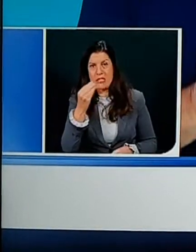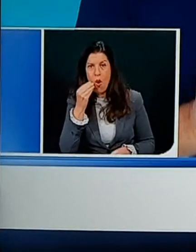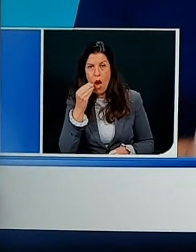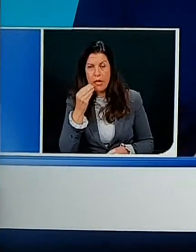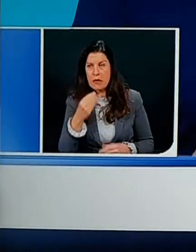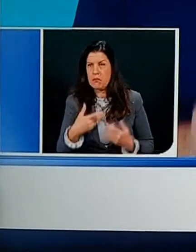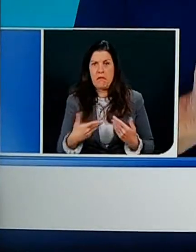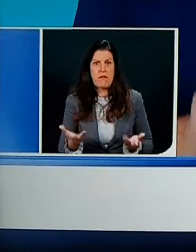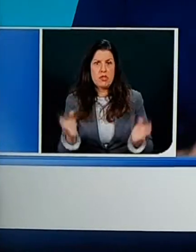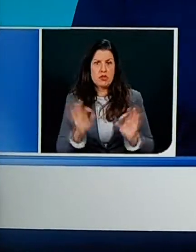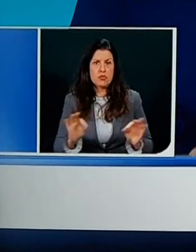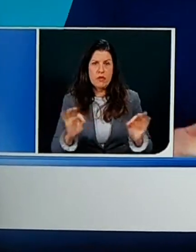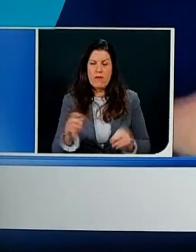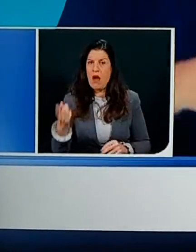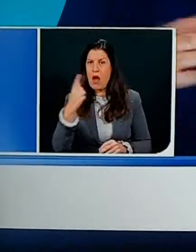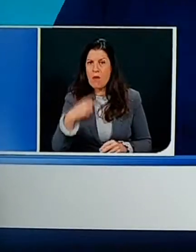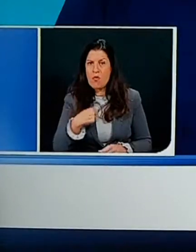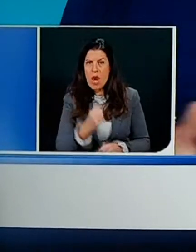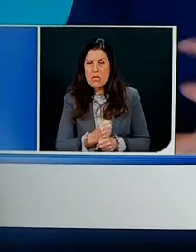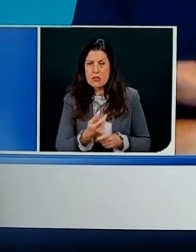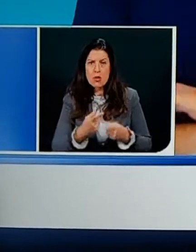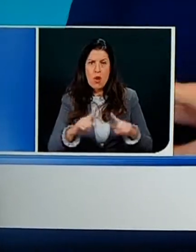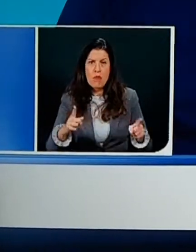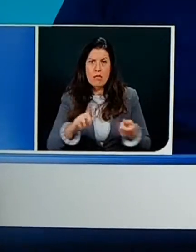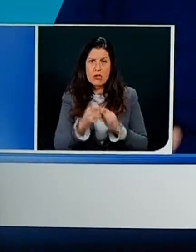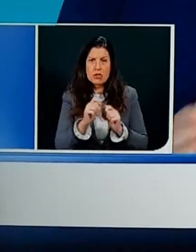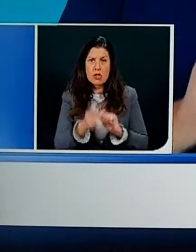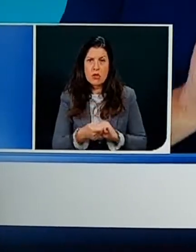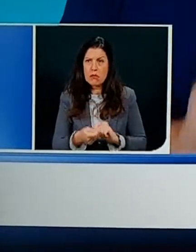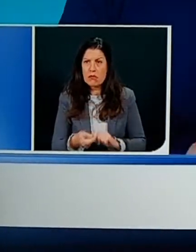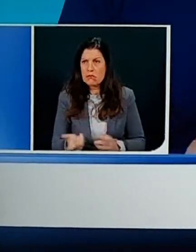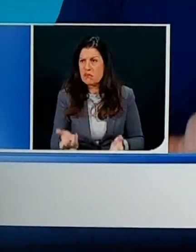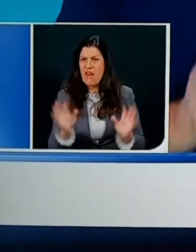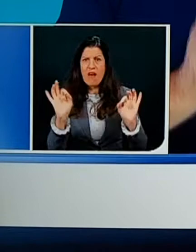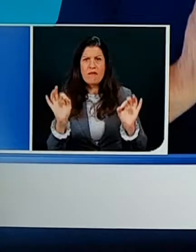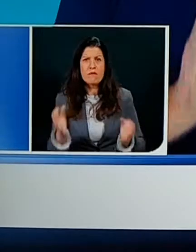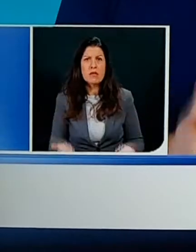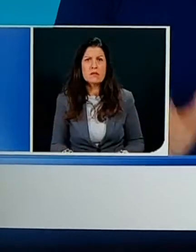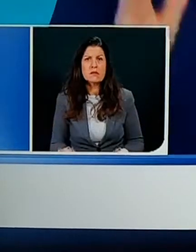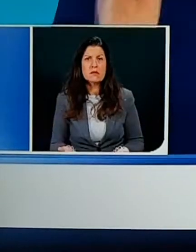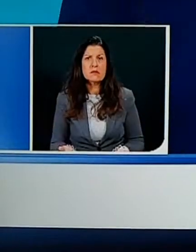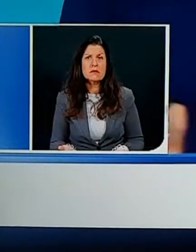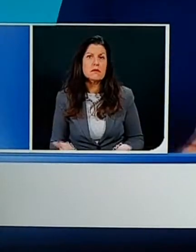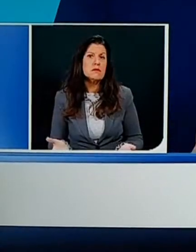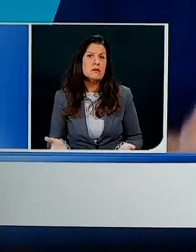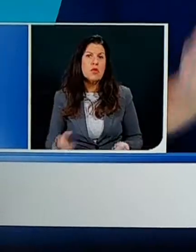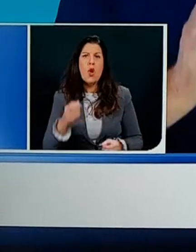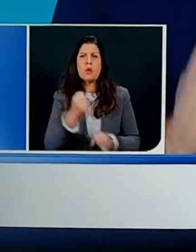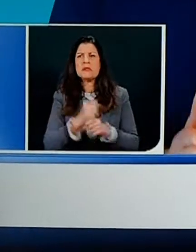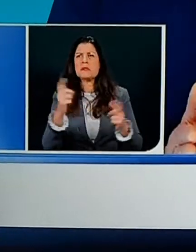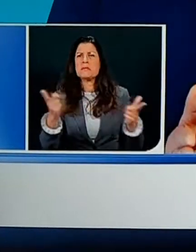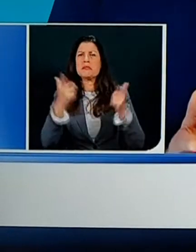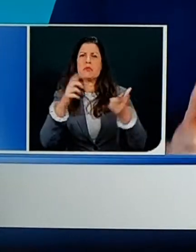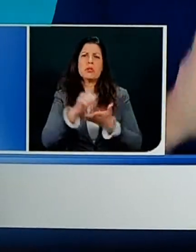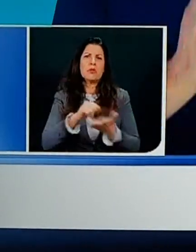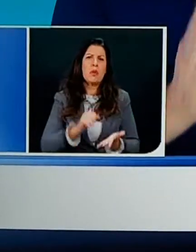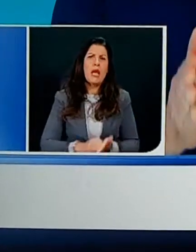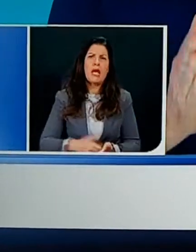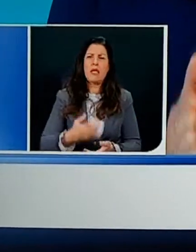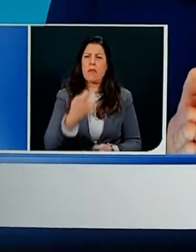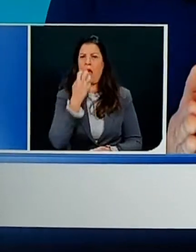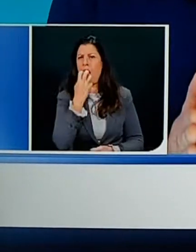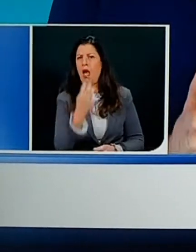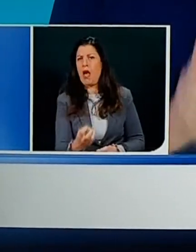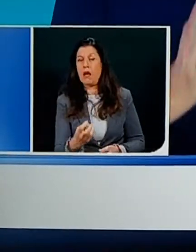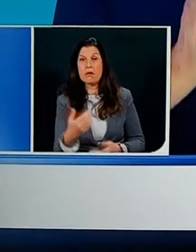כלום. סיפרו לנו על כל מיני שינויים, אין בהם כלום. יושבים, עושים לנו מסיבות עיתונאים, מספרים לנו סיפורים,